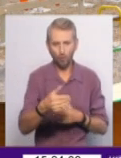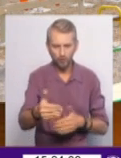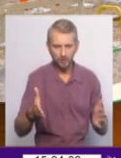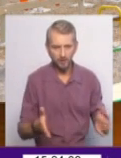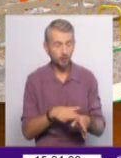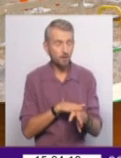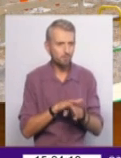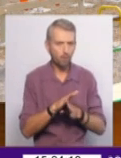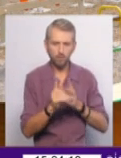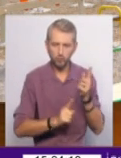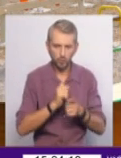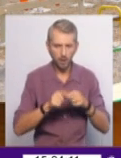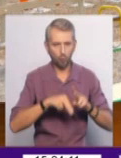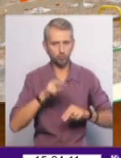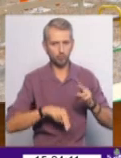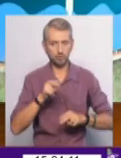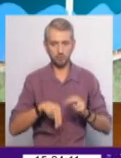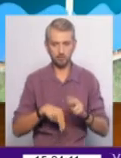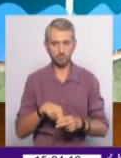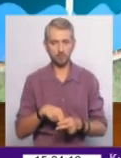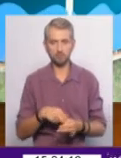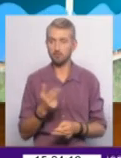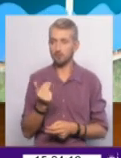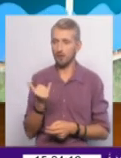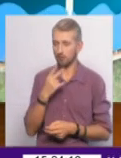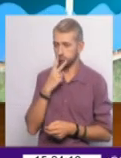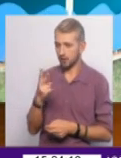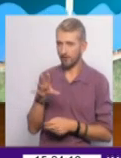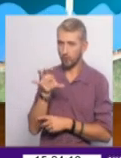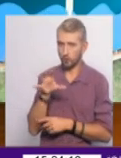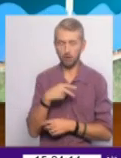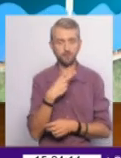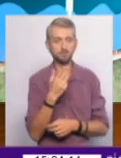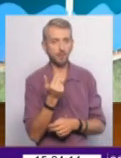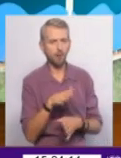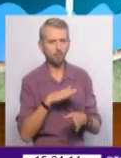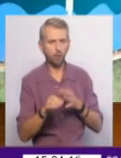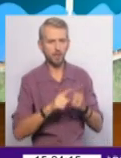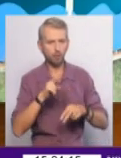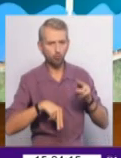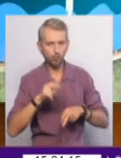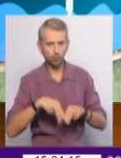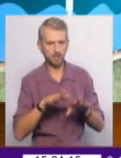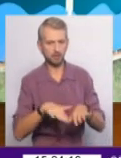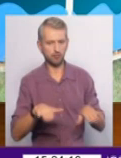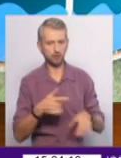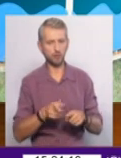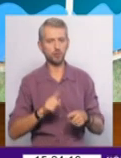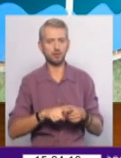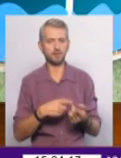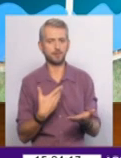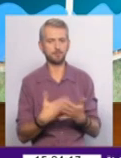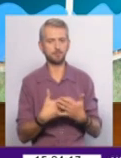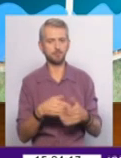повністю реконструкція. Так, ми бачимо зараз якраз все. Так, це можна побачити, що повна реконструкція цього дитячого садочка, і це якби